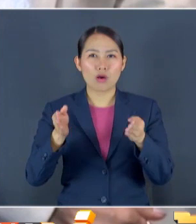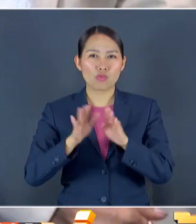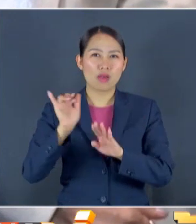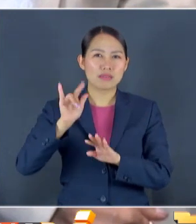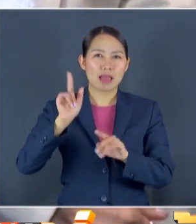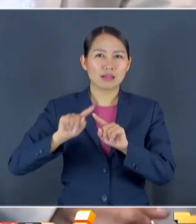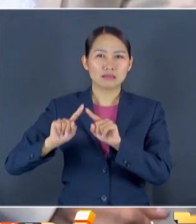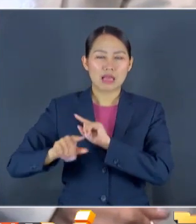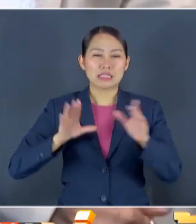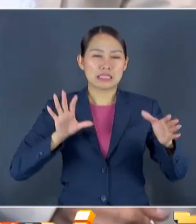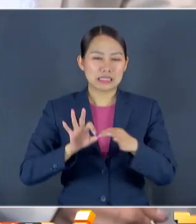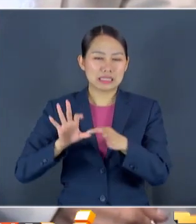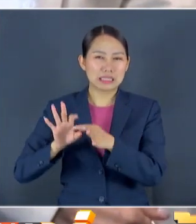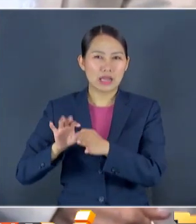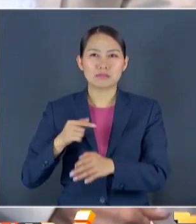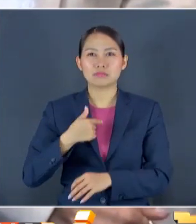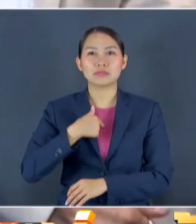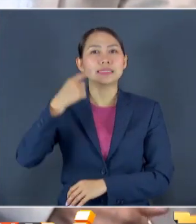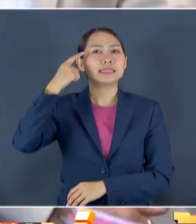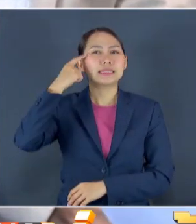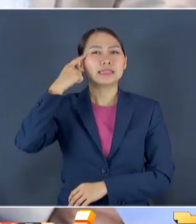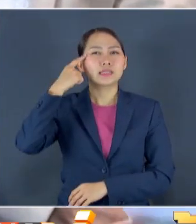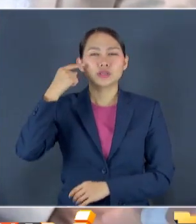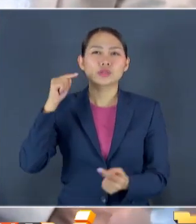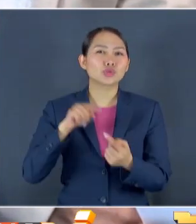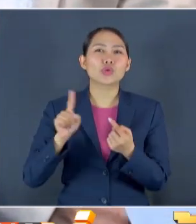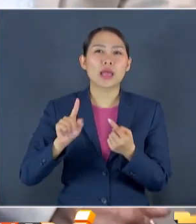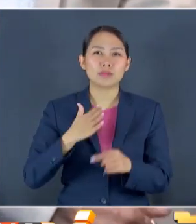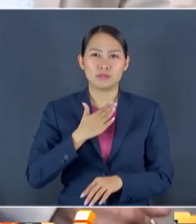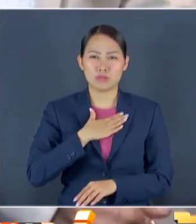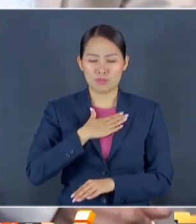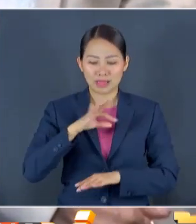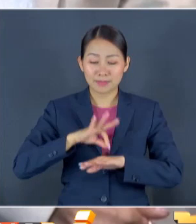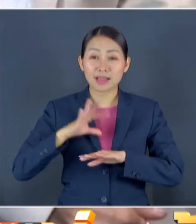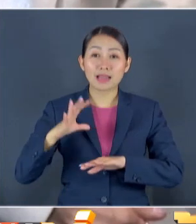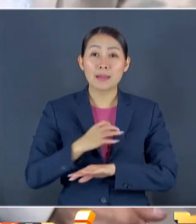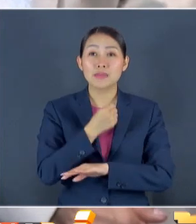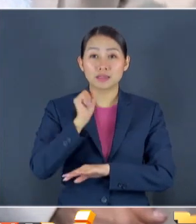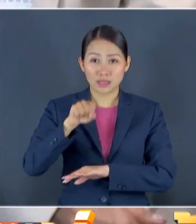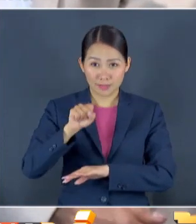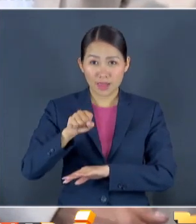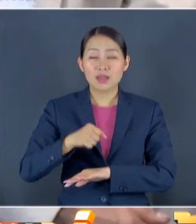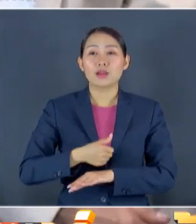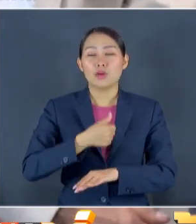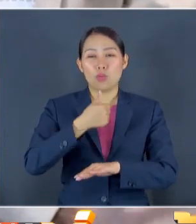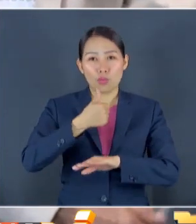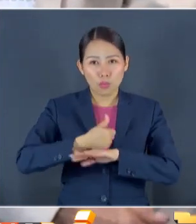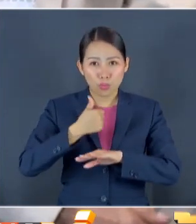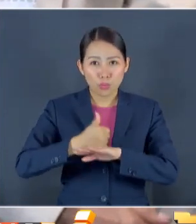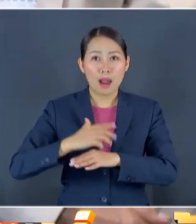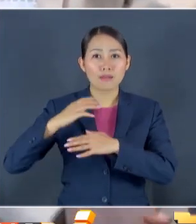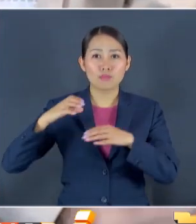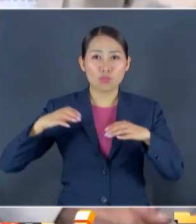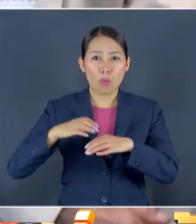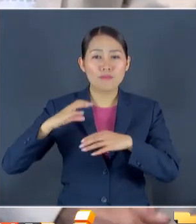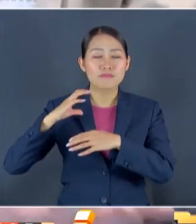แหละครับมันเป็นกรณีอย่างอื่นไม่ได้เพราะว่าผมเป็นนักการเมืองผมเป็นหัวหน้าพรรคประชาธิปัตย์เพราะฉะนั้นความรู้สึก